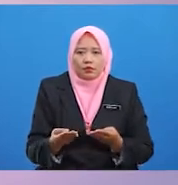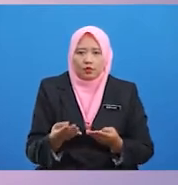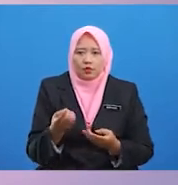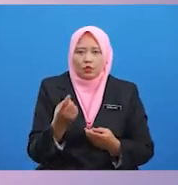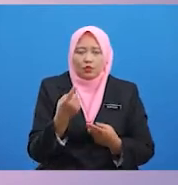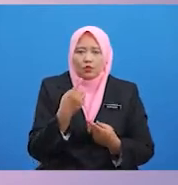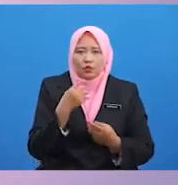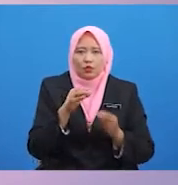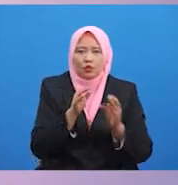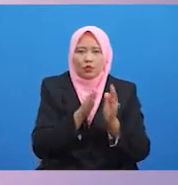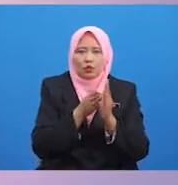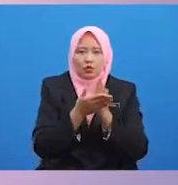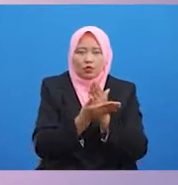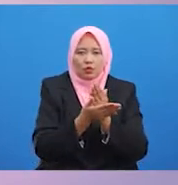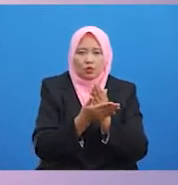kita?